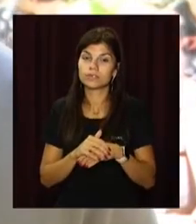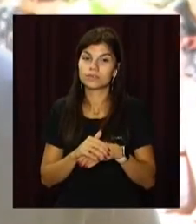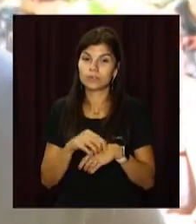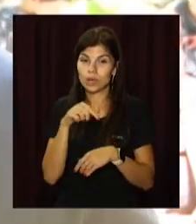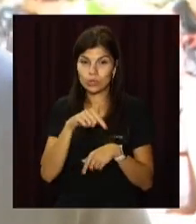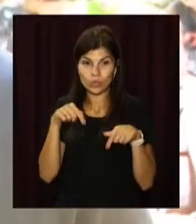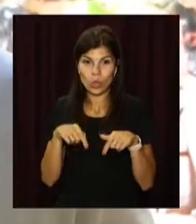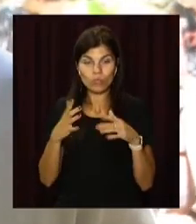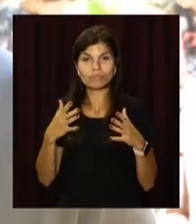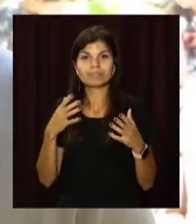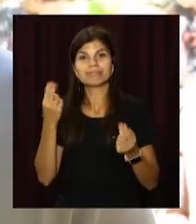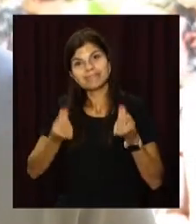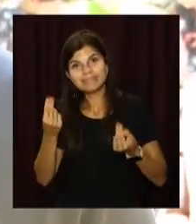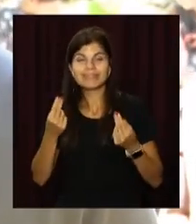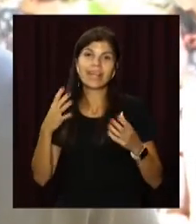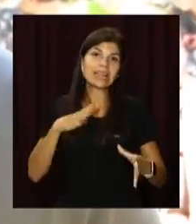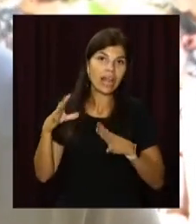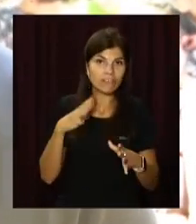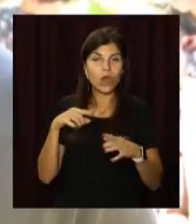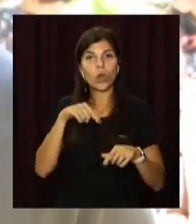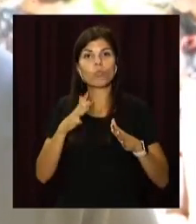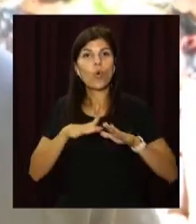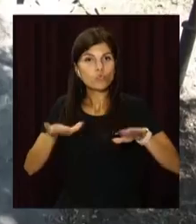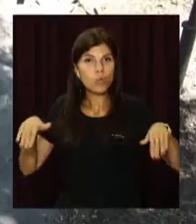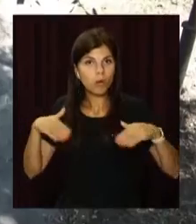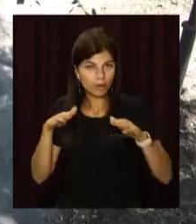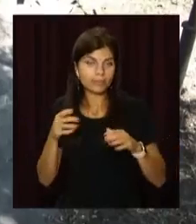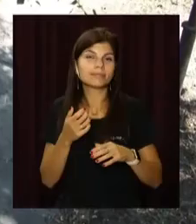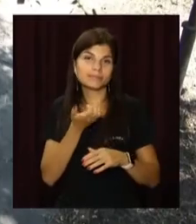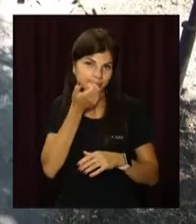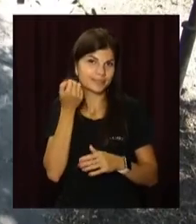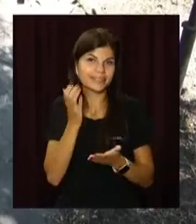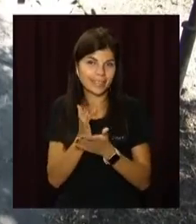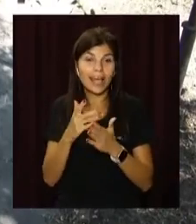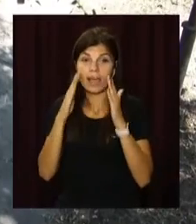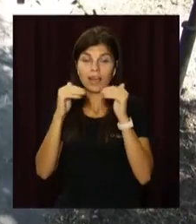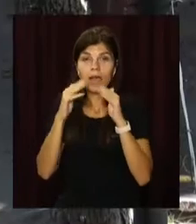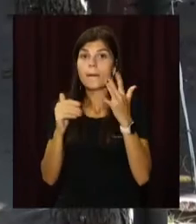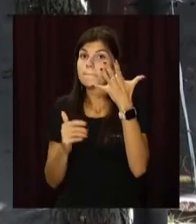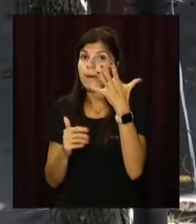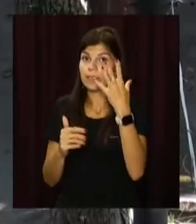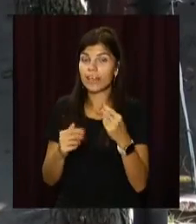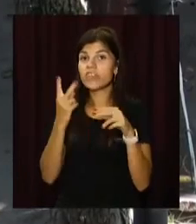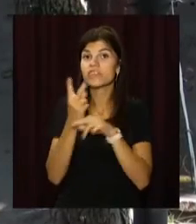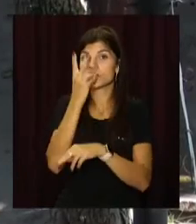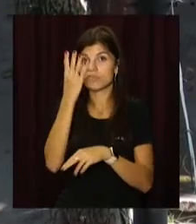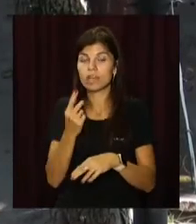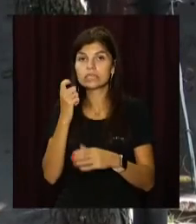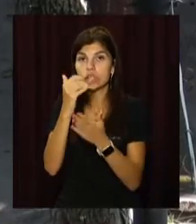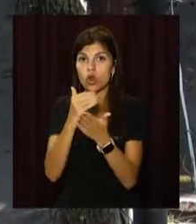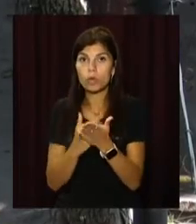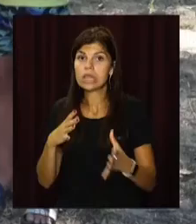Они здесь будут развлекаться, будут тренироваться, будут купаться. Спортивний табір триватиме 5 днів, двічі на день за